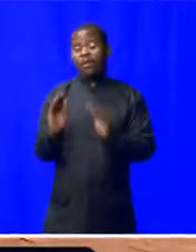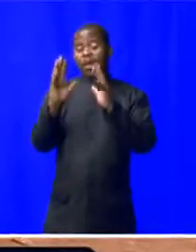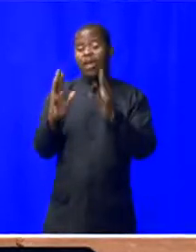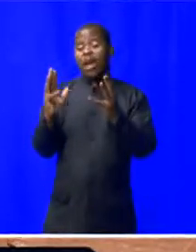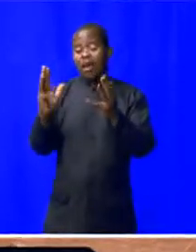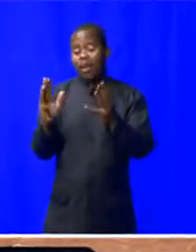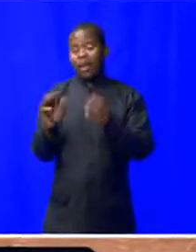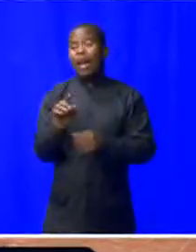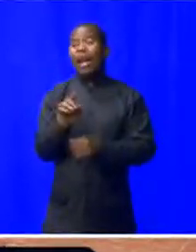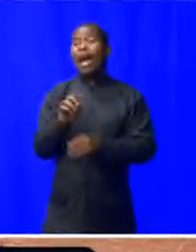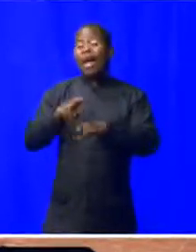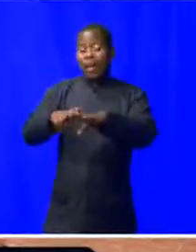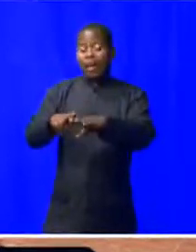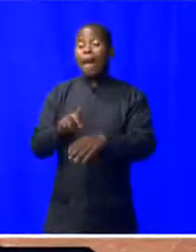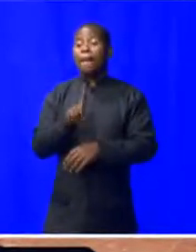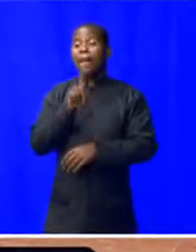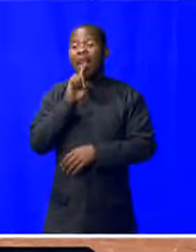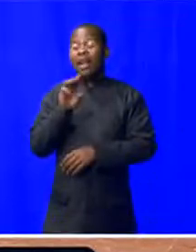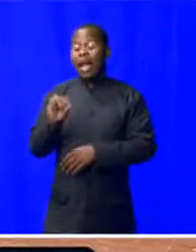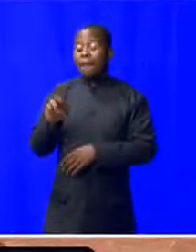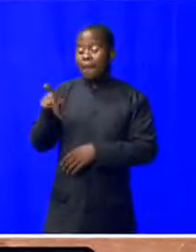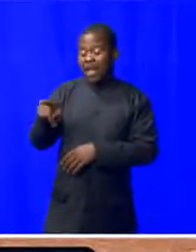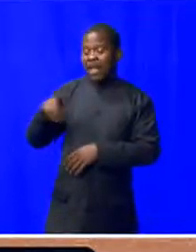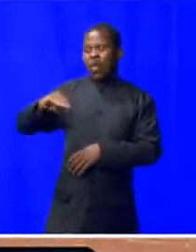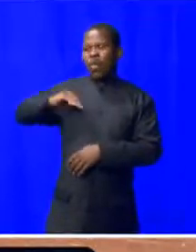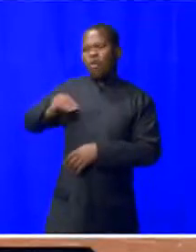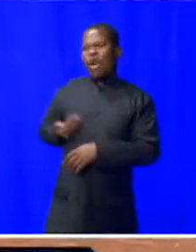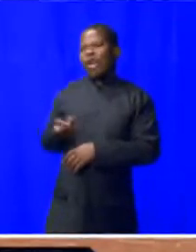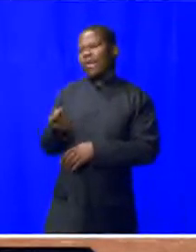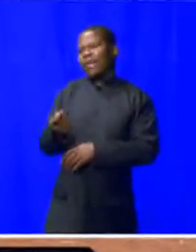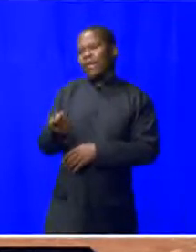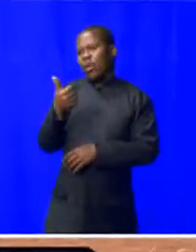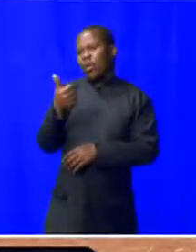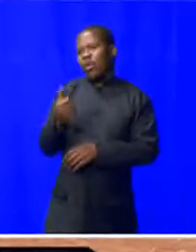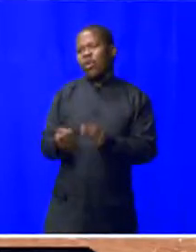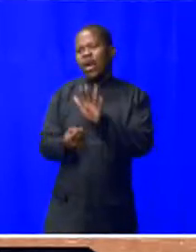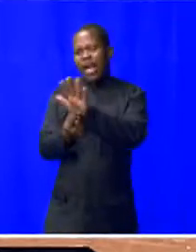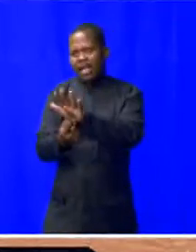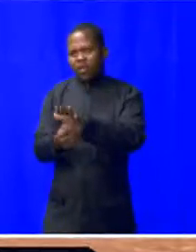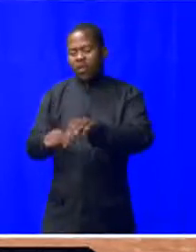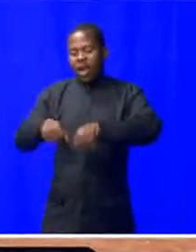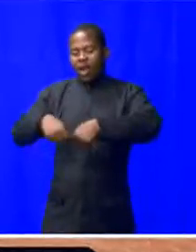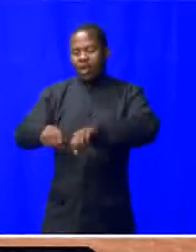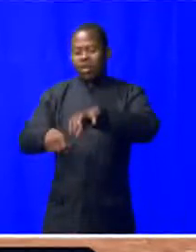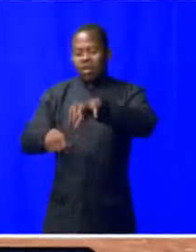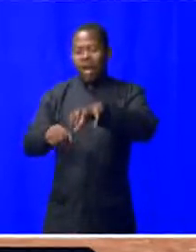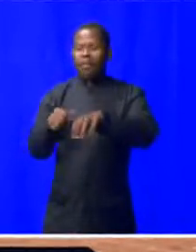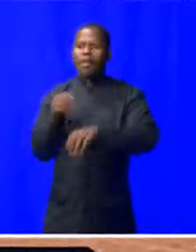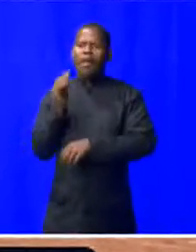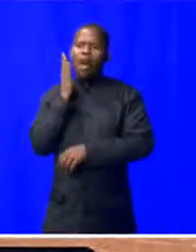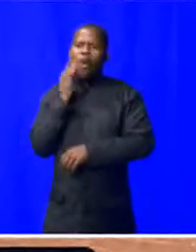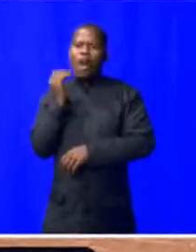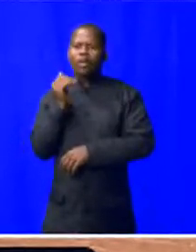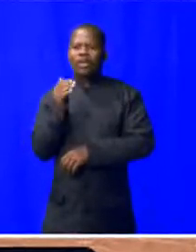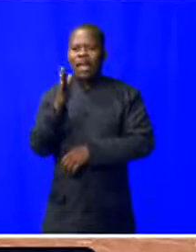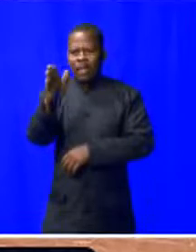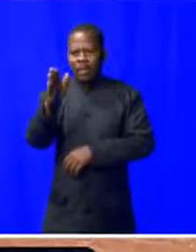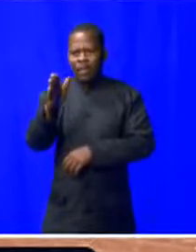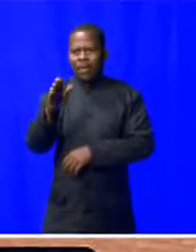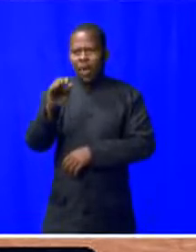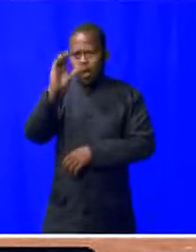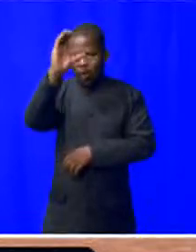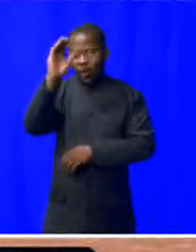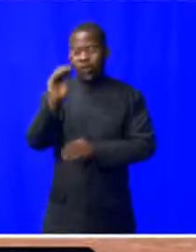lapha kuma-MPs bomake abasibo baningi kakhulu ngidawubekisa njengasekwaLuseni. EkwaLuseni kubucopho